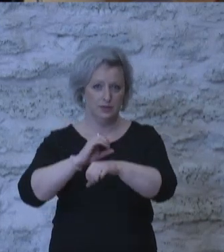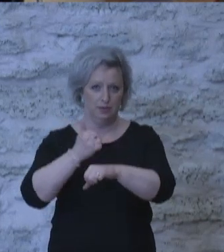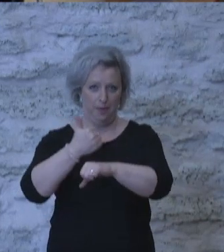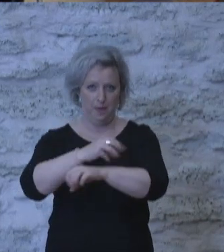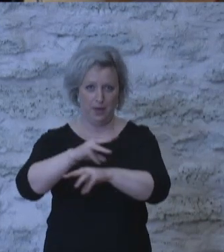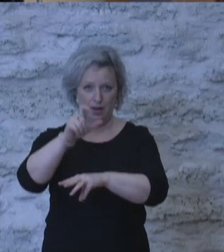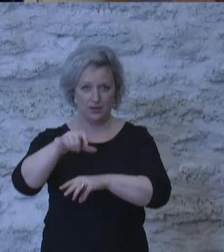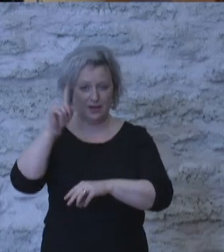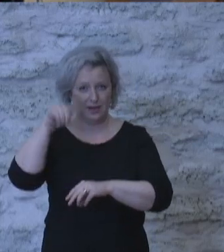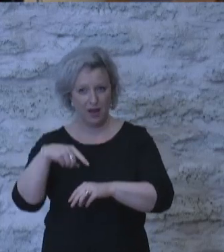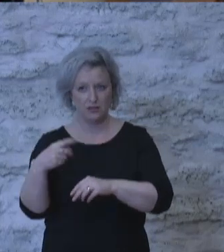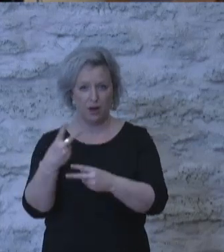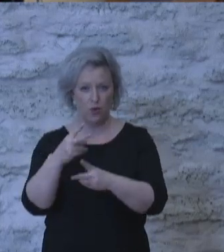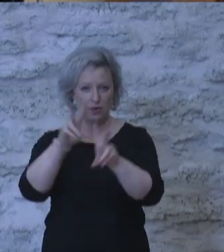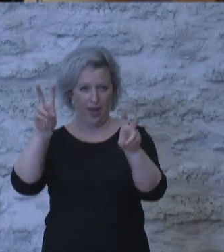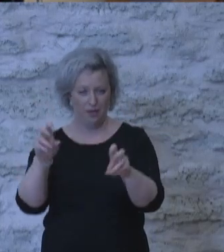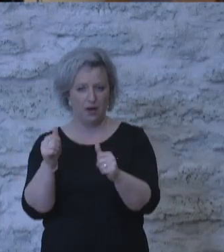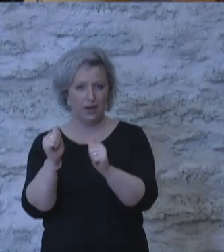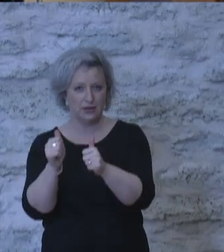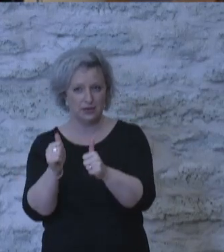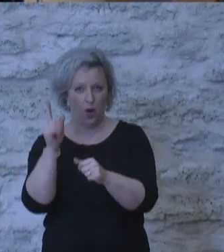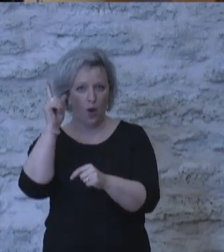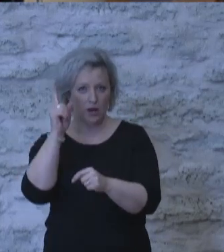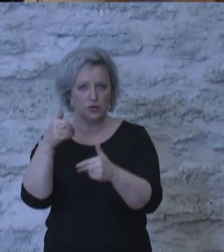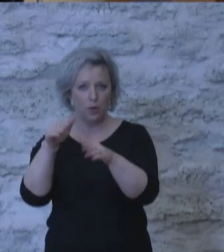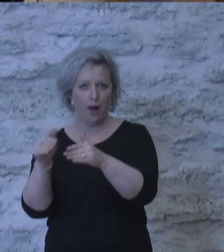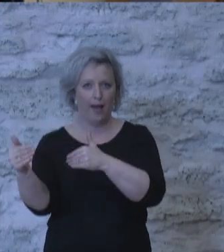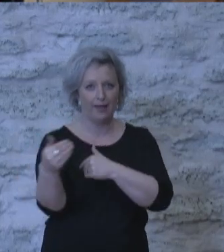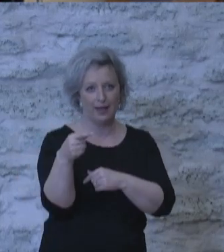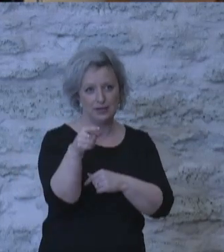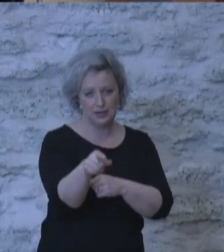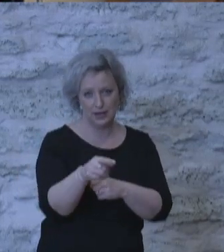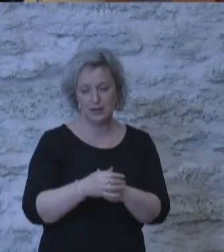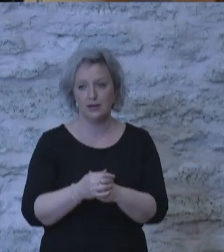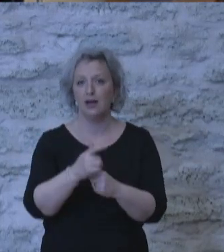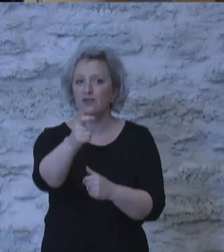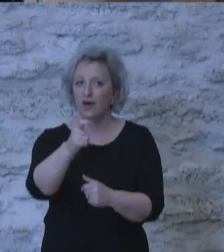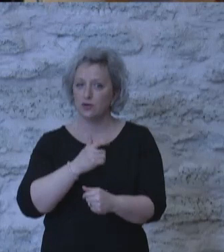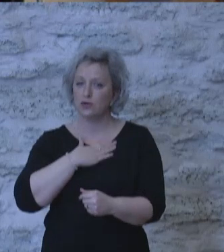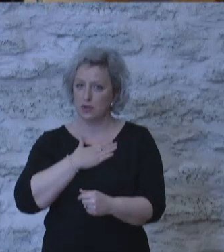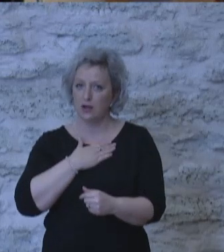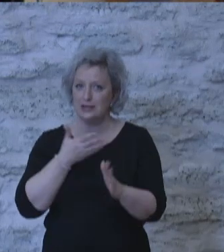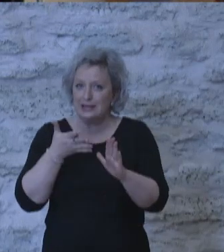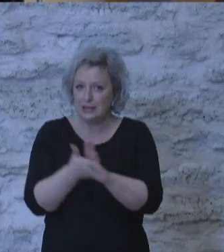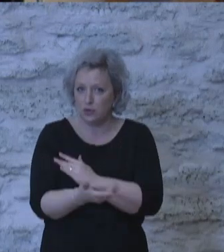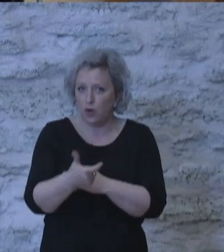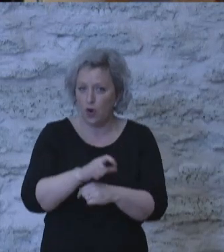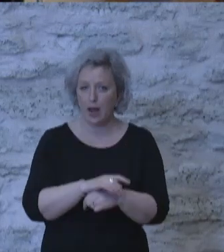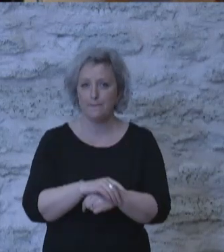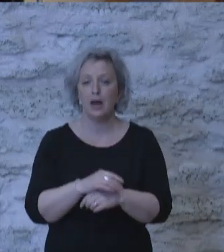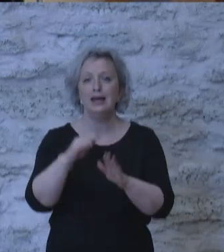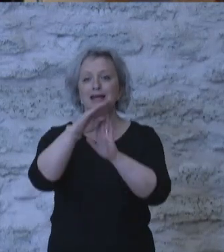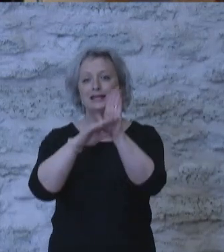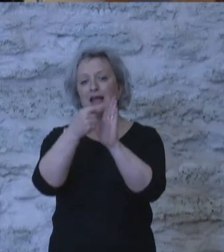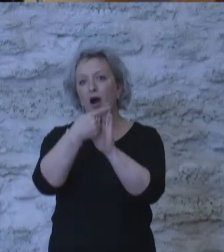sellest küsimuse teemast ka ette hoiatsin, et sisulisemalt vastus saada. Seal on nimelt siis erinevad seaduse